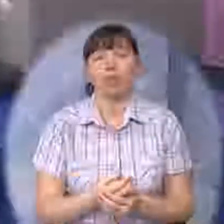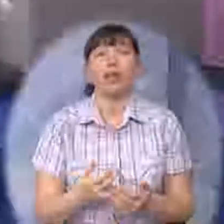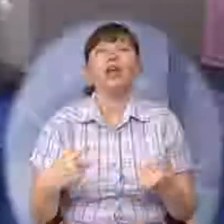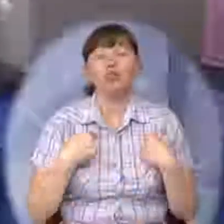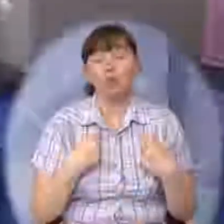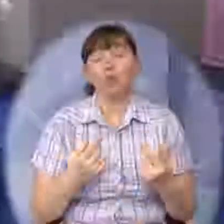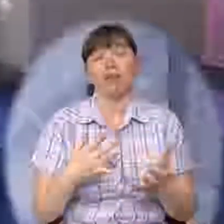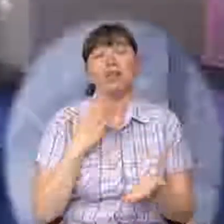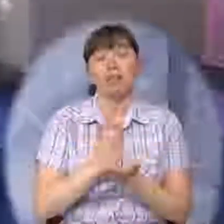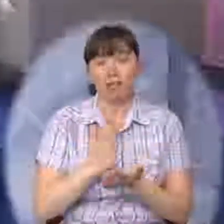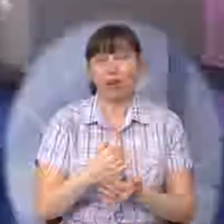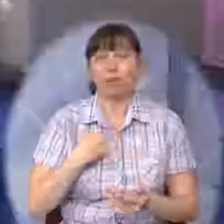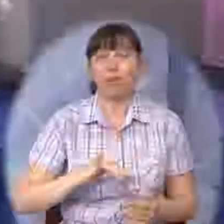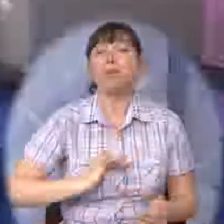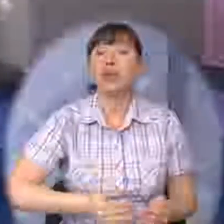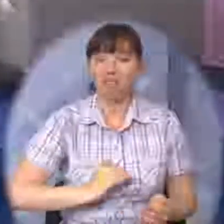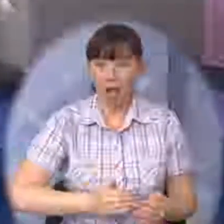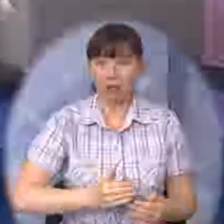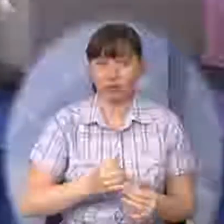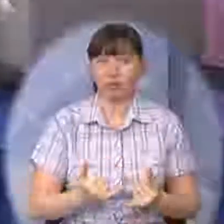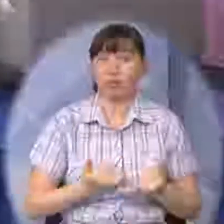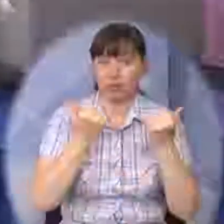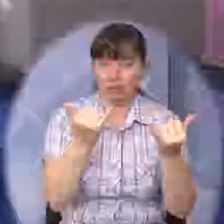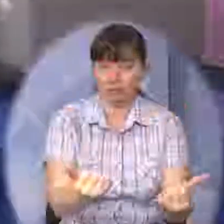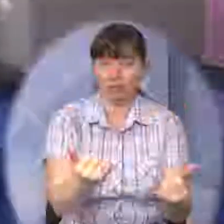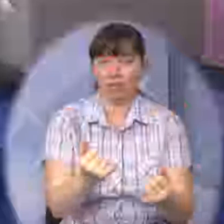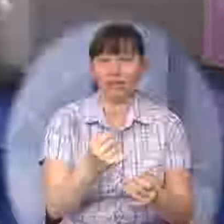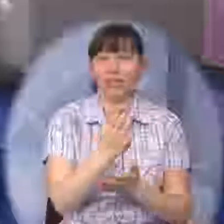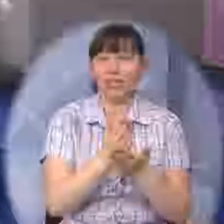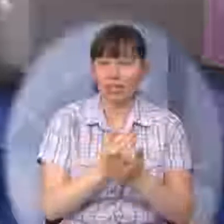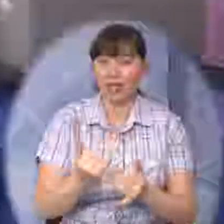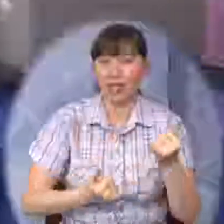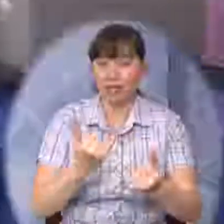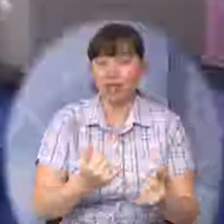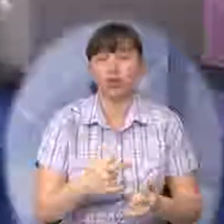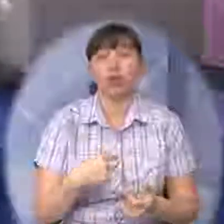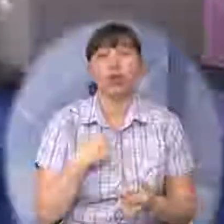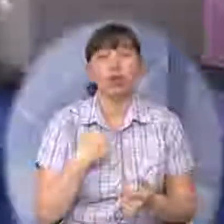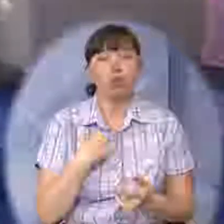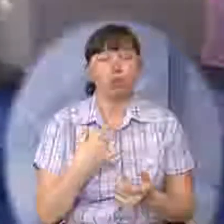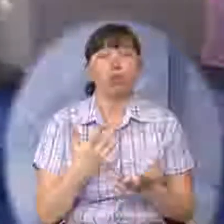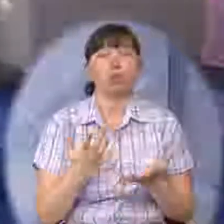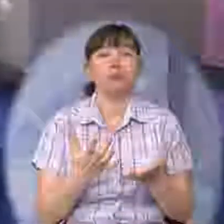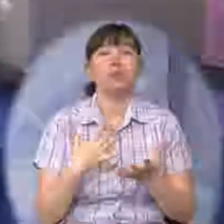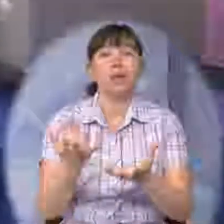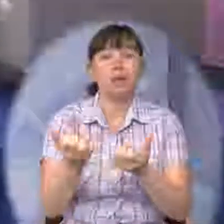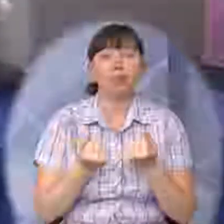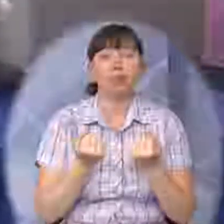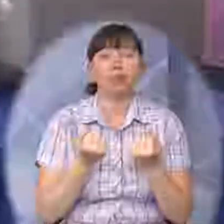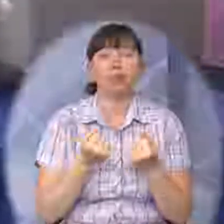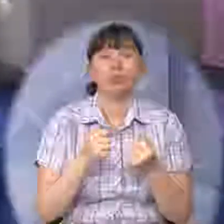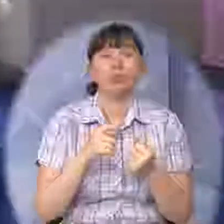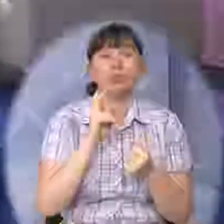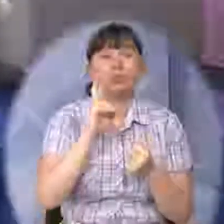În calitate noi de prestatori privați de servicii, venim în suport serviciilor existente sau